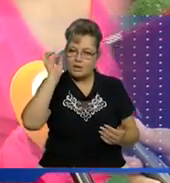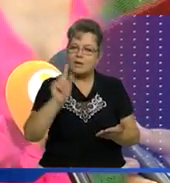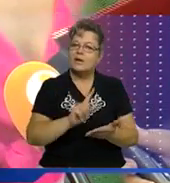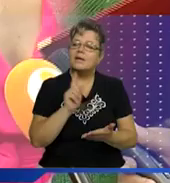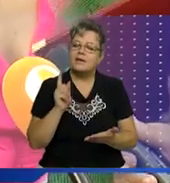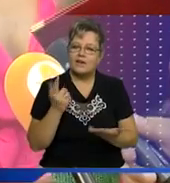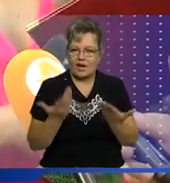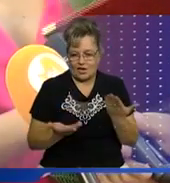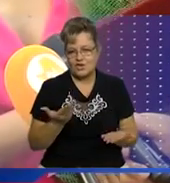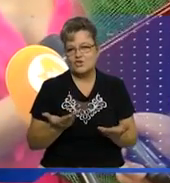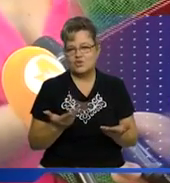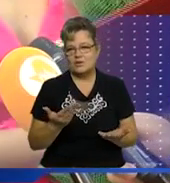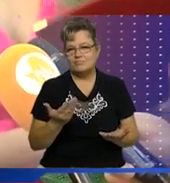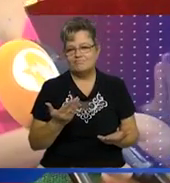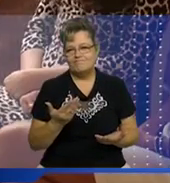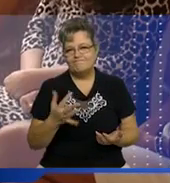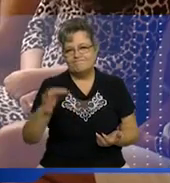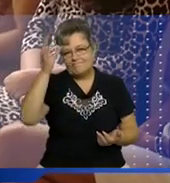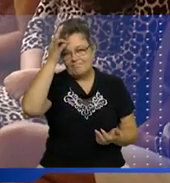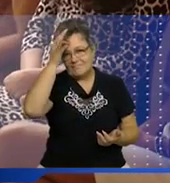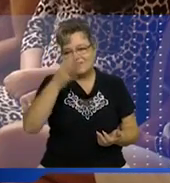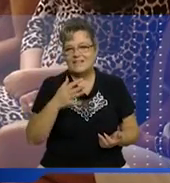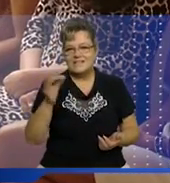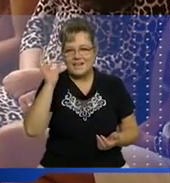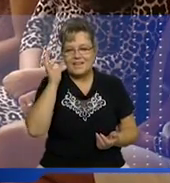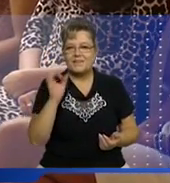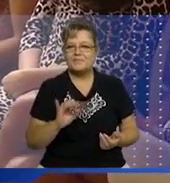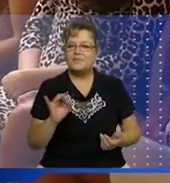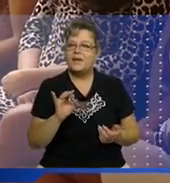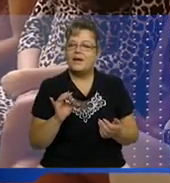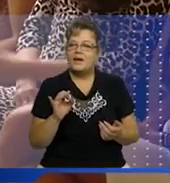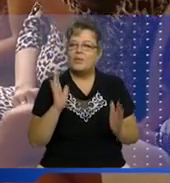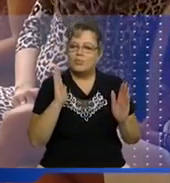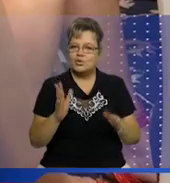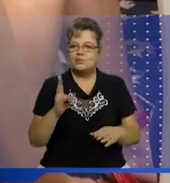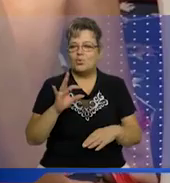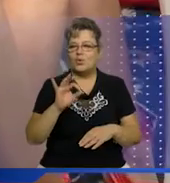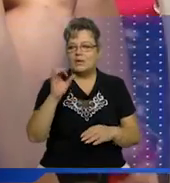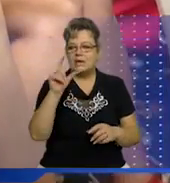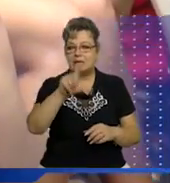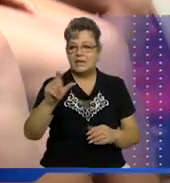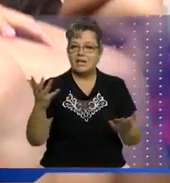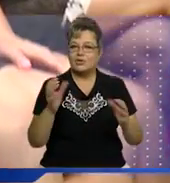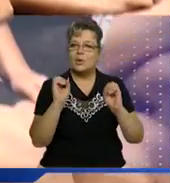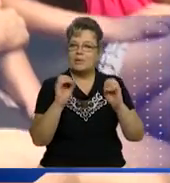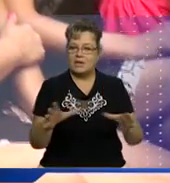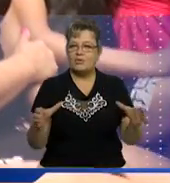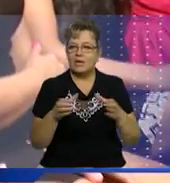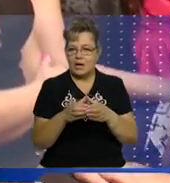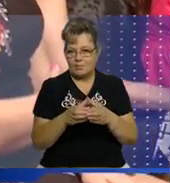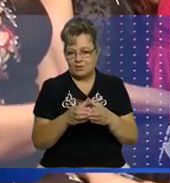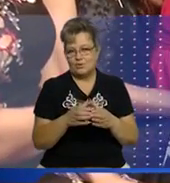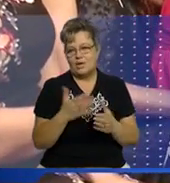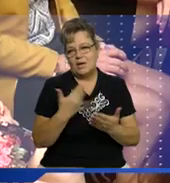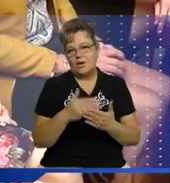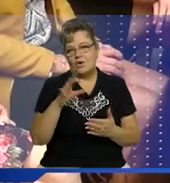конечно, ностальгия. Да. У болельщиков ностальгия будет по игрокам, которые покинули команду. К